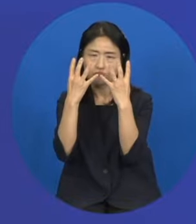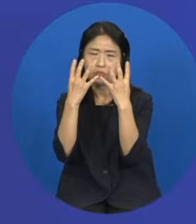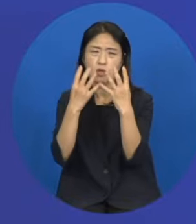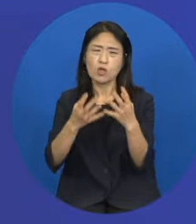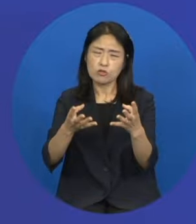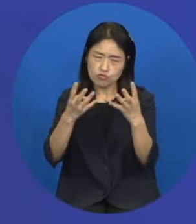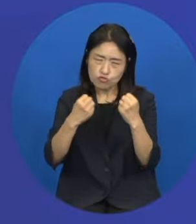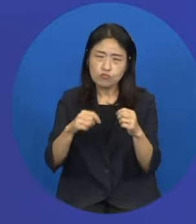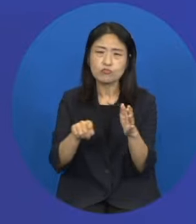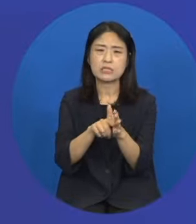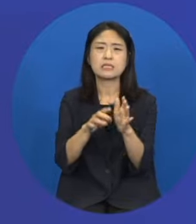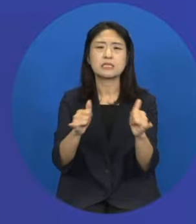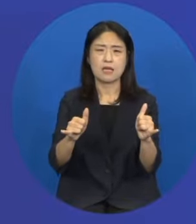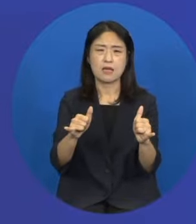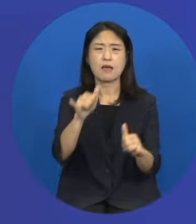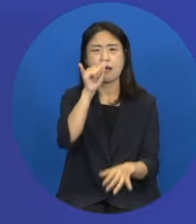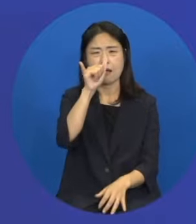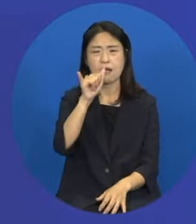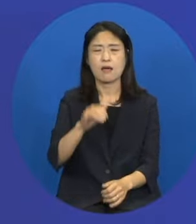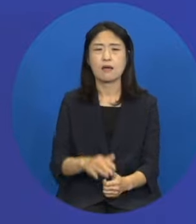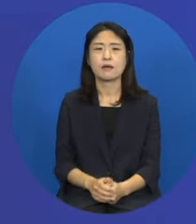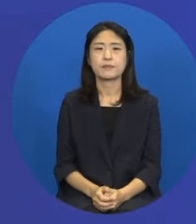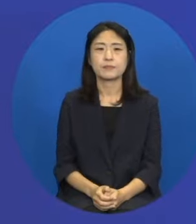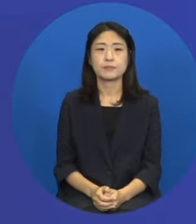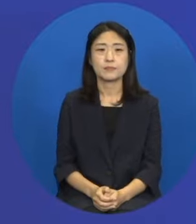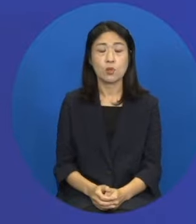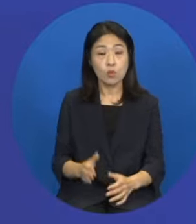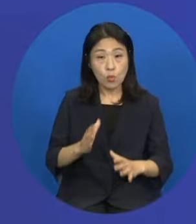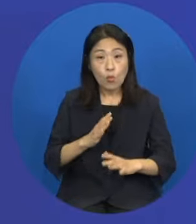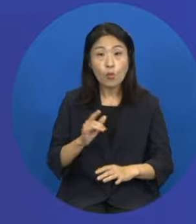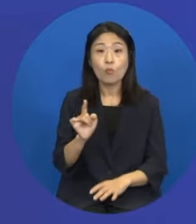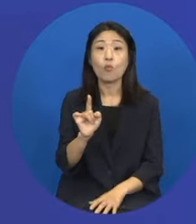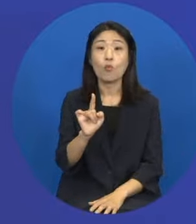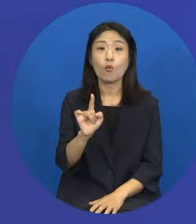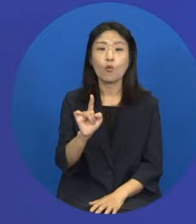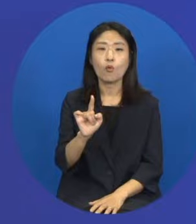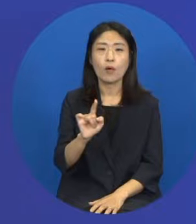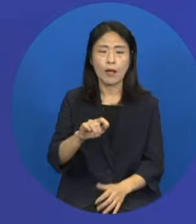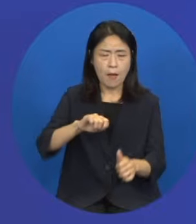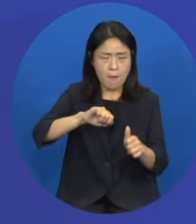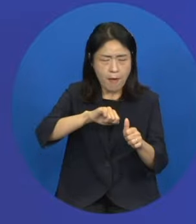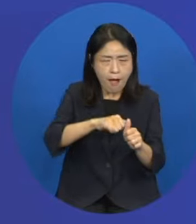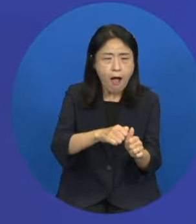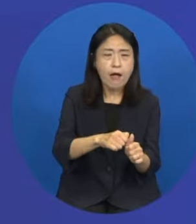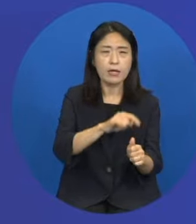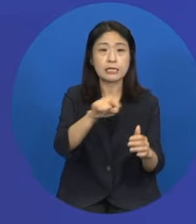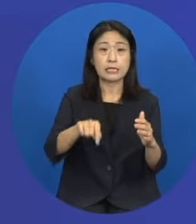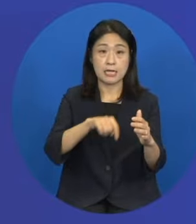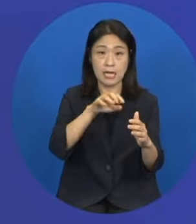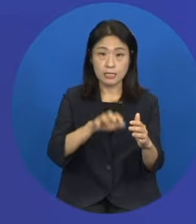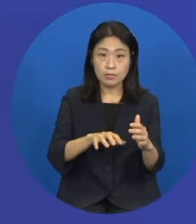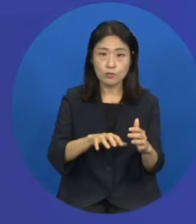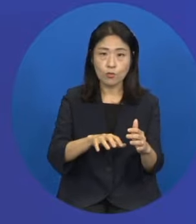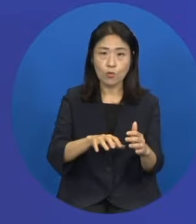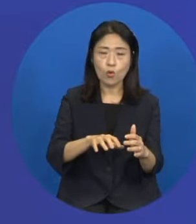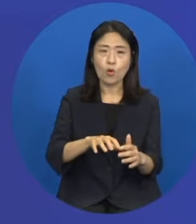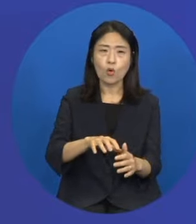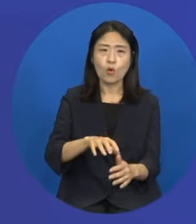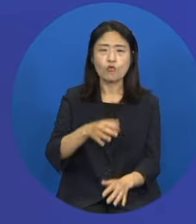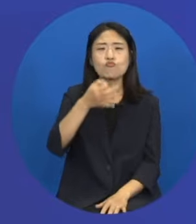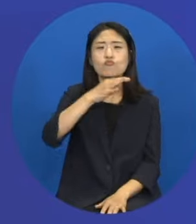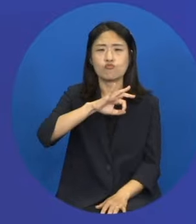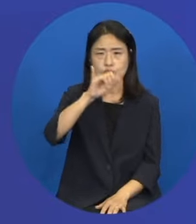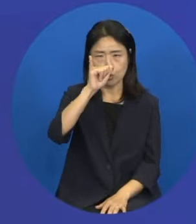수많은 그리스도인들이 있게 되었다는 거죠. 그런데 놀라운 것은 박해 가운데서도 긍정적인 영향이 있었다는